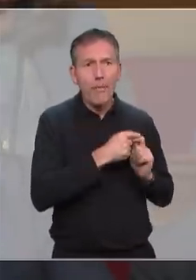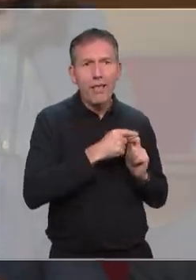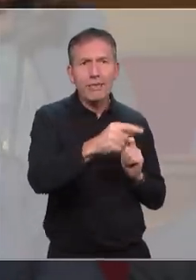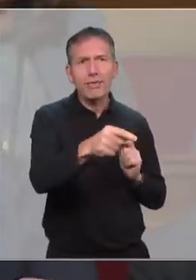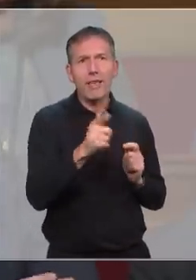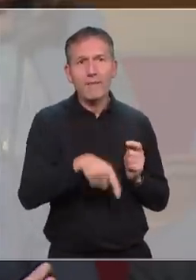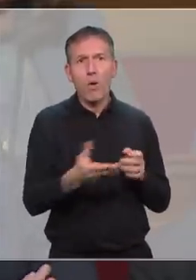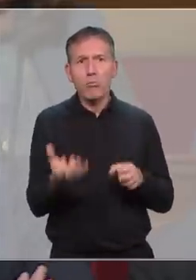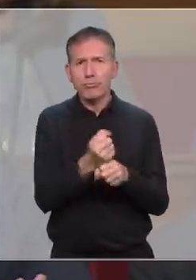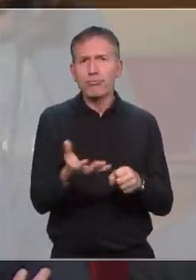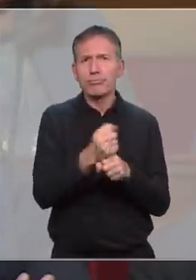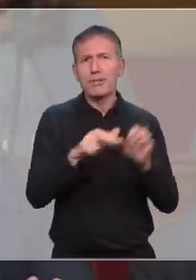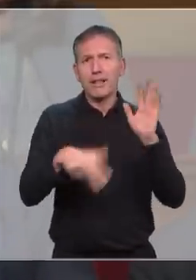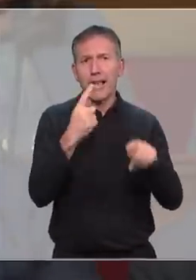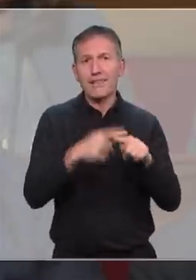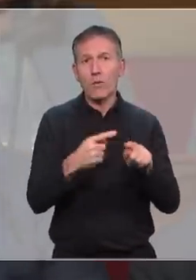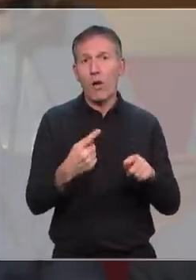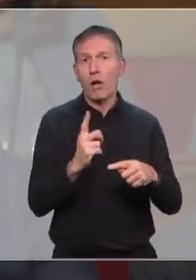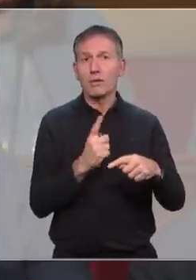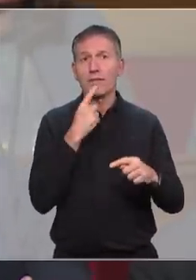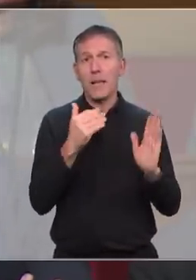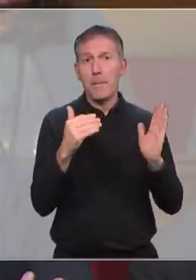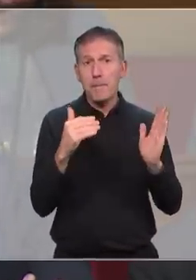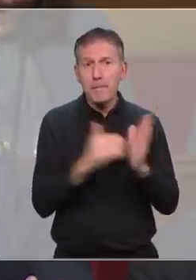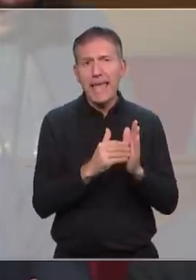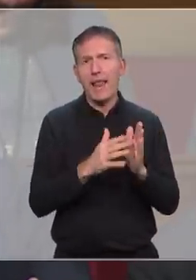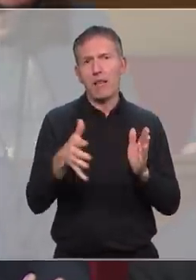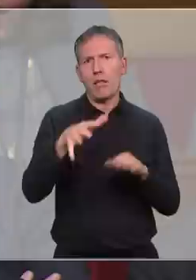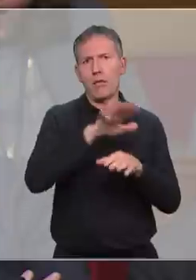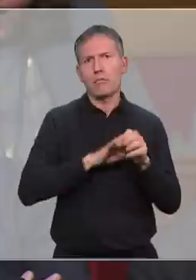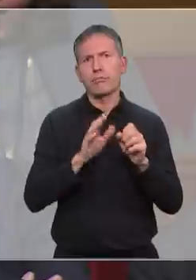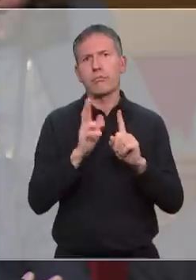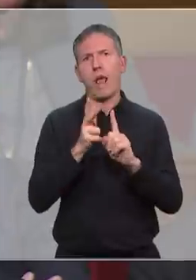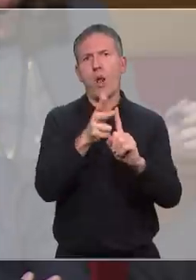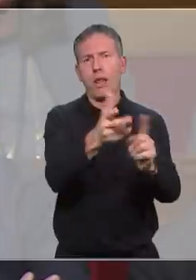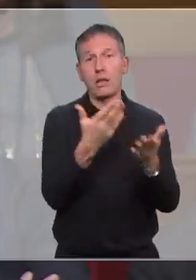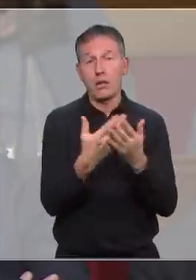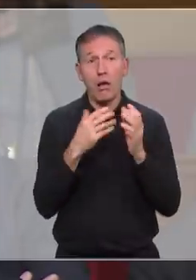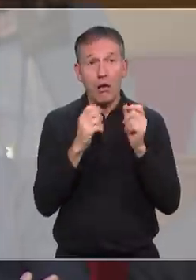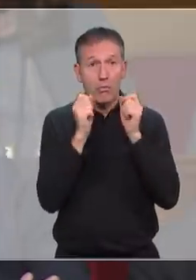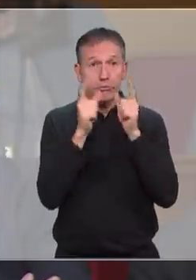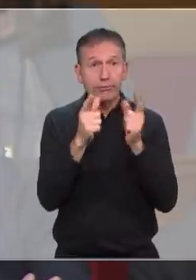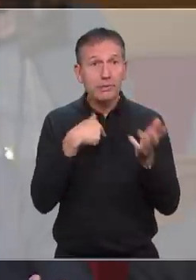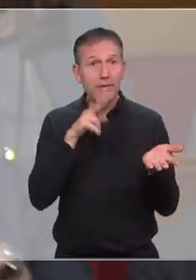faudrait installer en mer 13 fois plus d'éoliennes, soit 1000 sur 1000 km². Et on ne peut être qu'effaré de découvrir